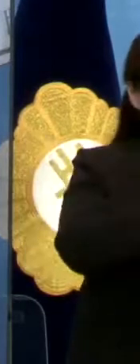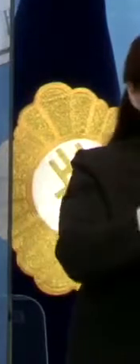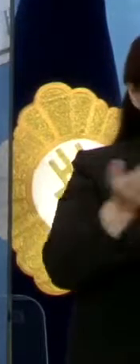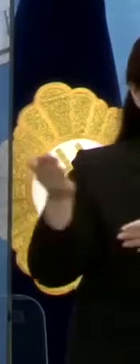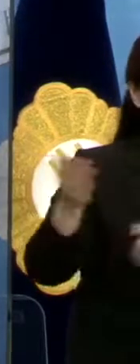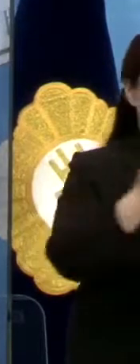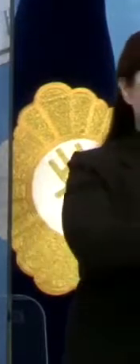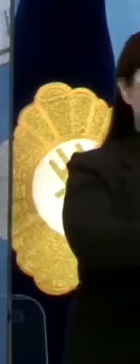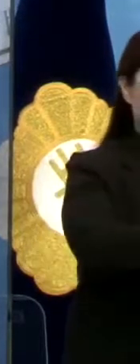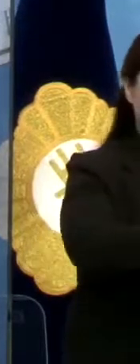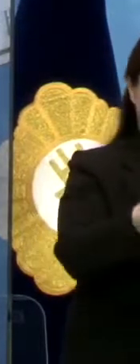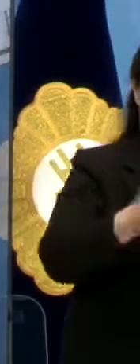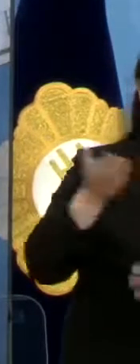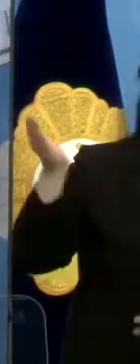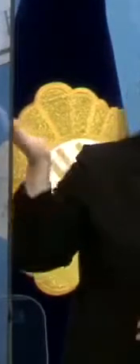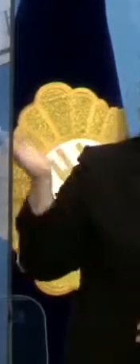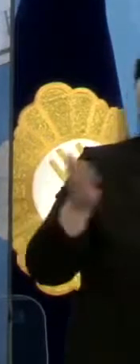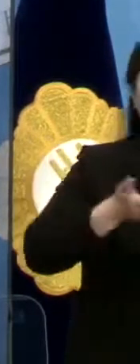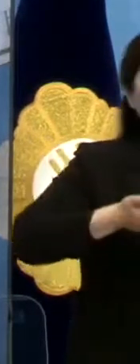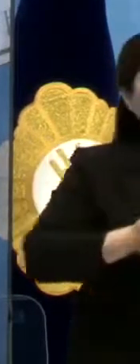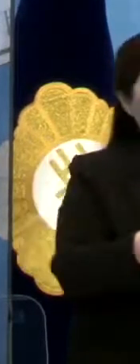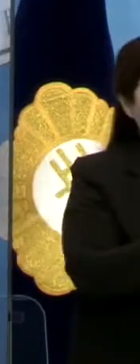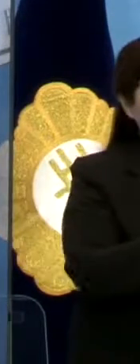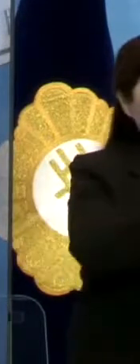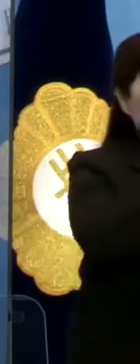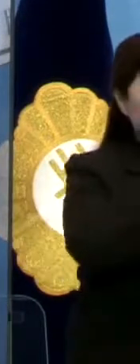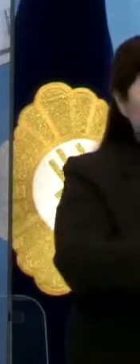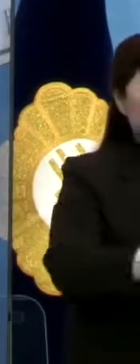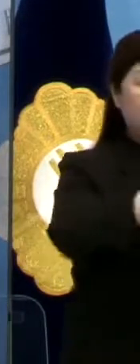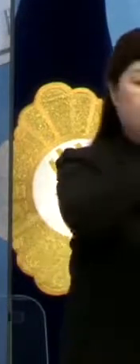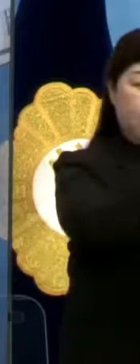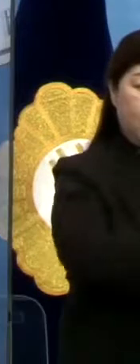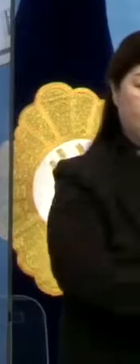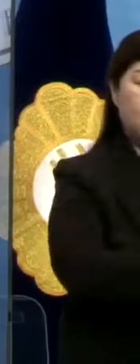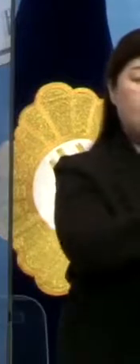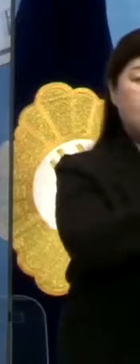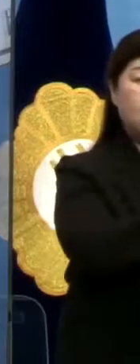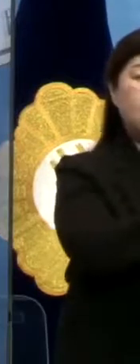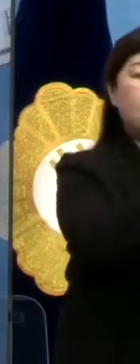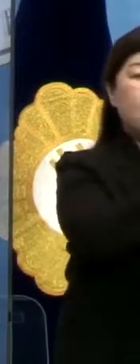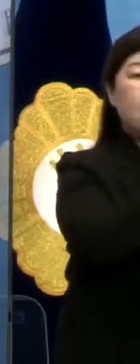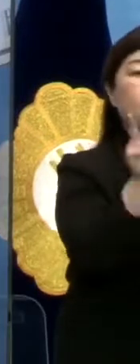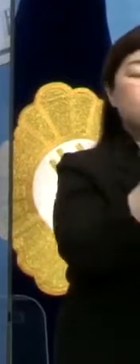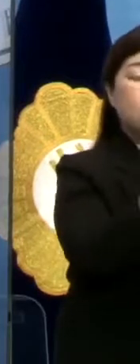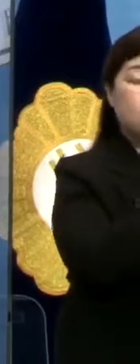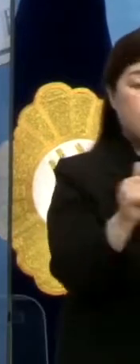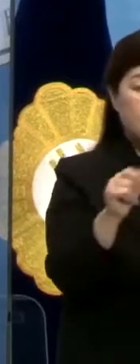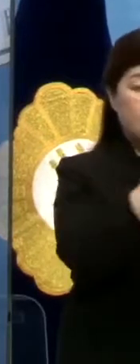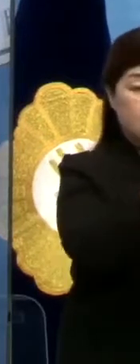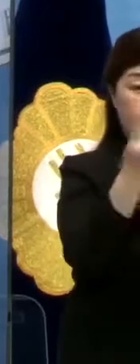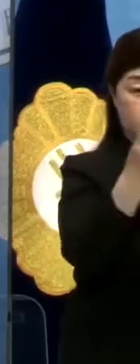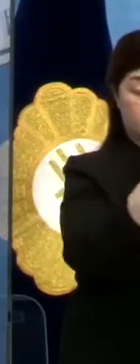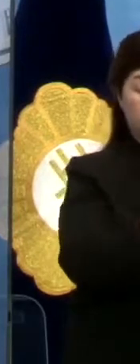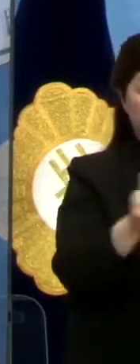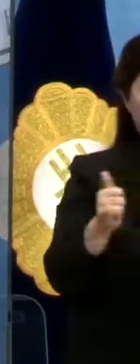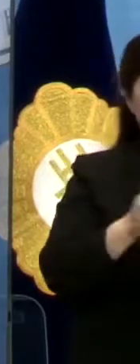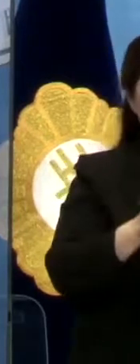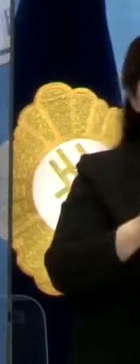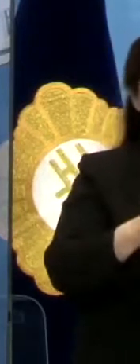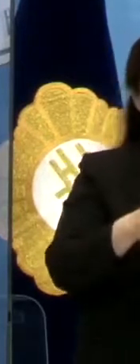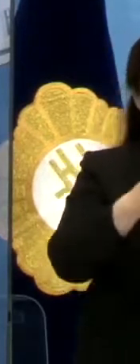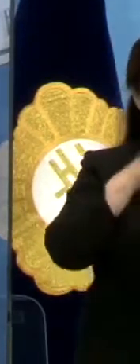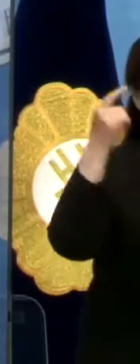보면은 정년월일 그리고 꼼꼼하게 이분들이 어떤 공적으로 노벨 평화상을 받아야 되는